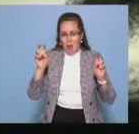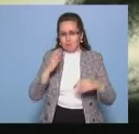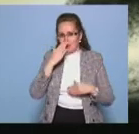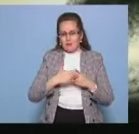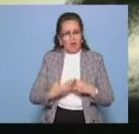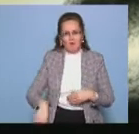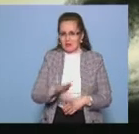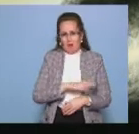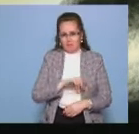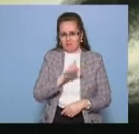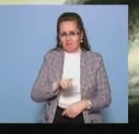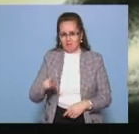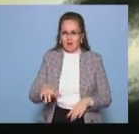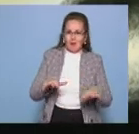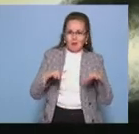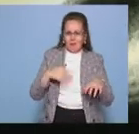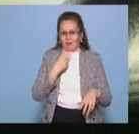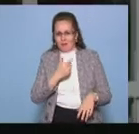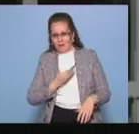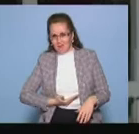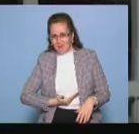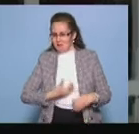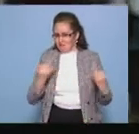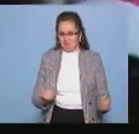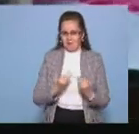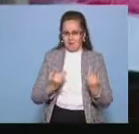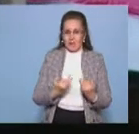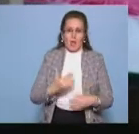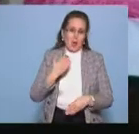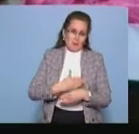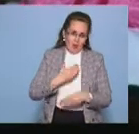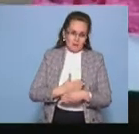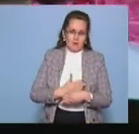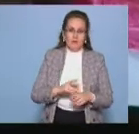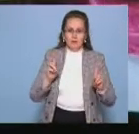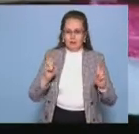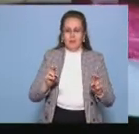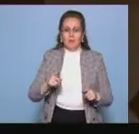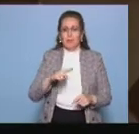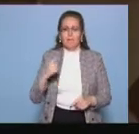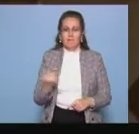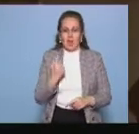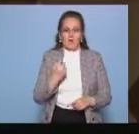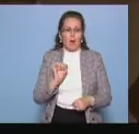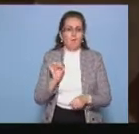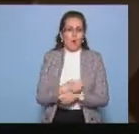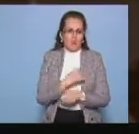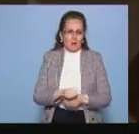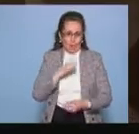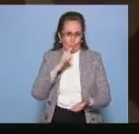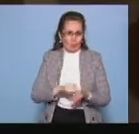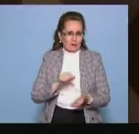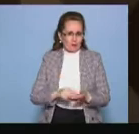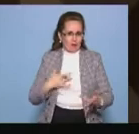всем, вот любому поколению. Пьеса «Семейный портрет с посторонним» – первая в параде комедий Курского драматического театра.